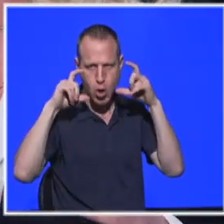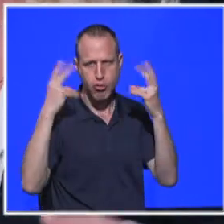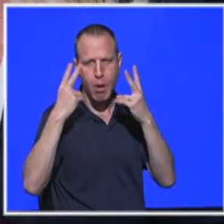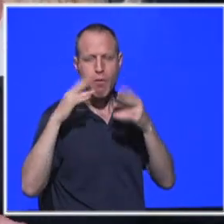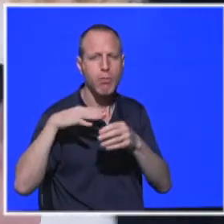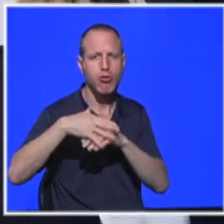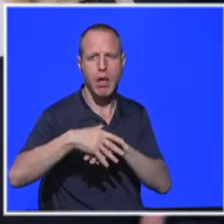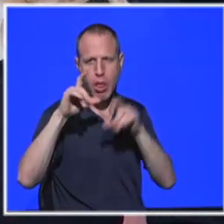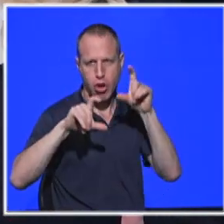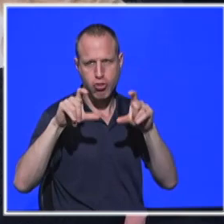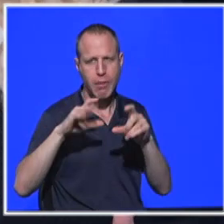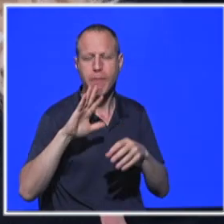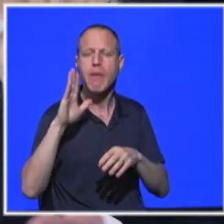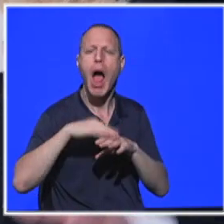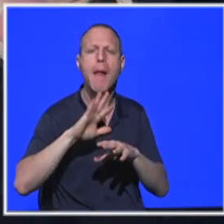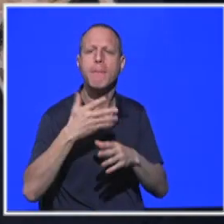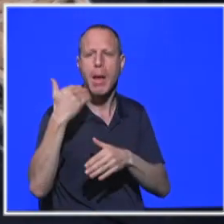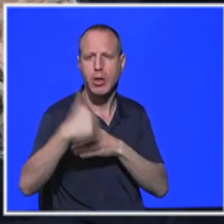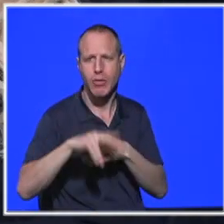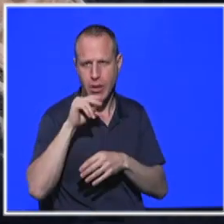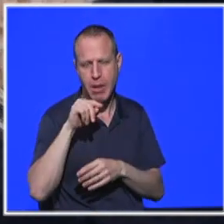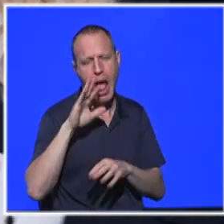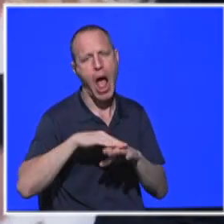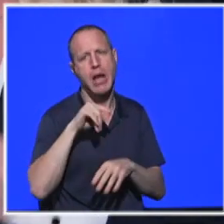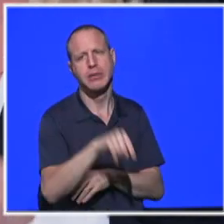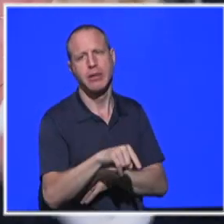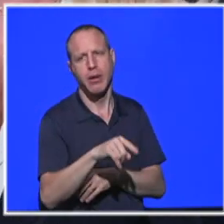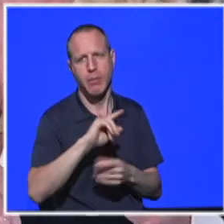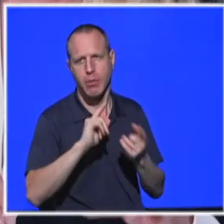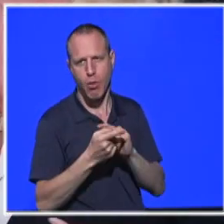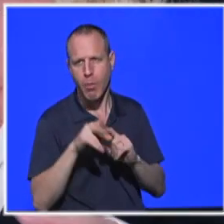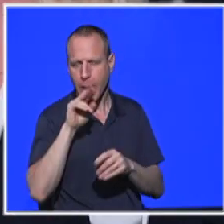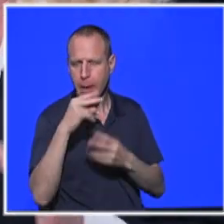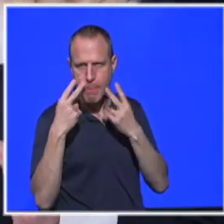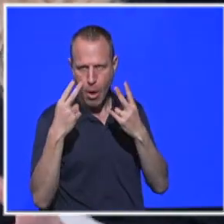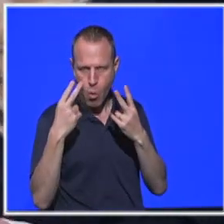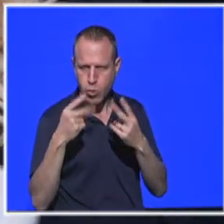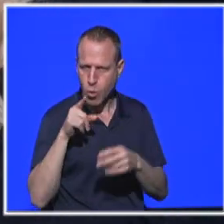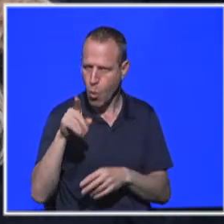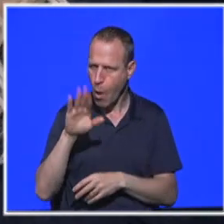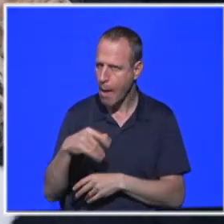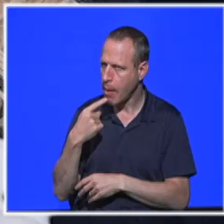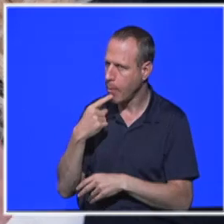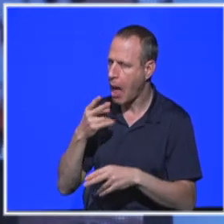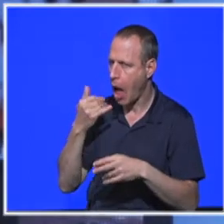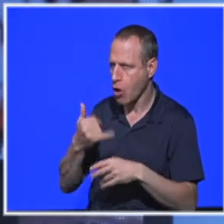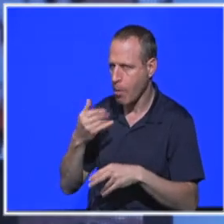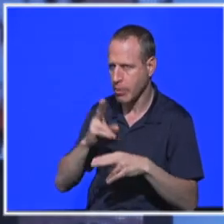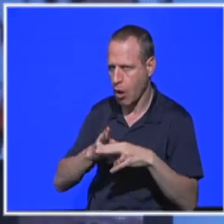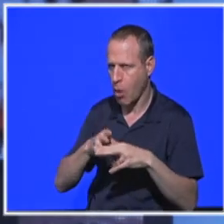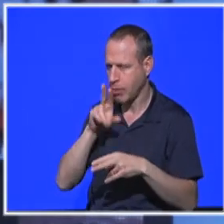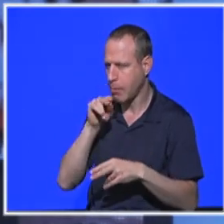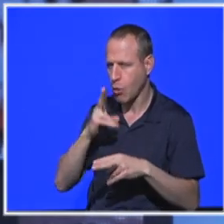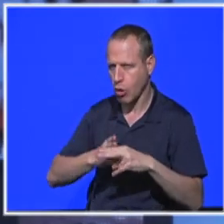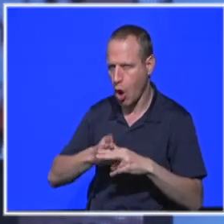על האנשים, ועל מה אנחנו בסוף נדבר? על זה. במקום לדבר על מהות, אנחנו מדברים על עצם העניין השיווקי.